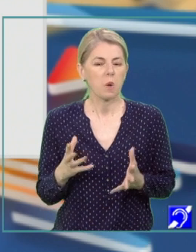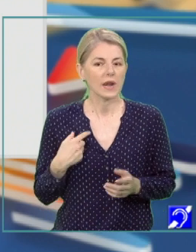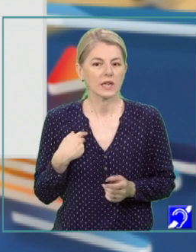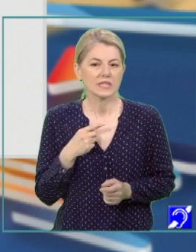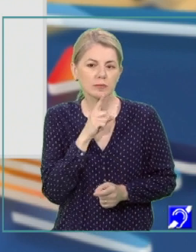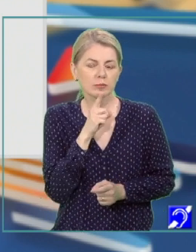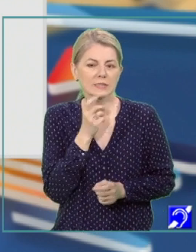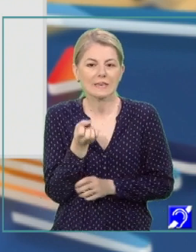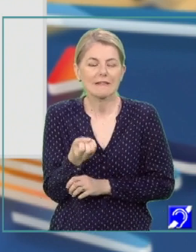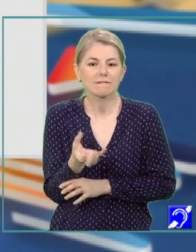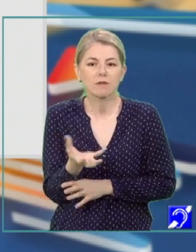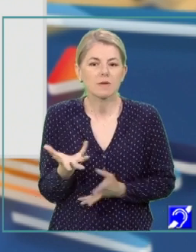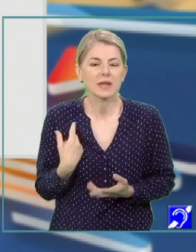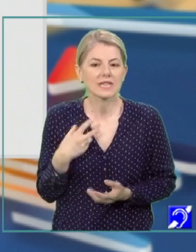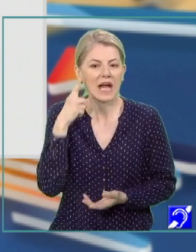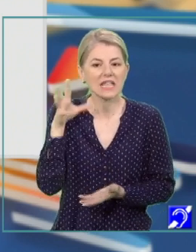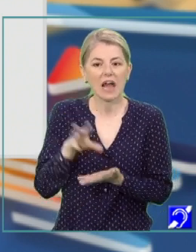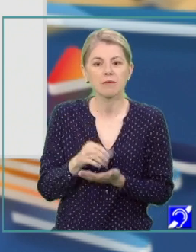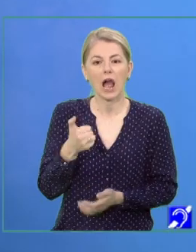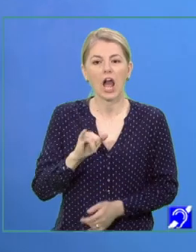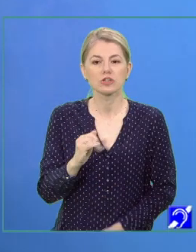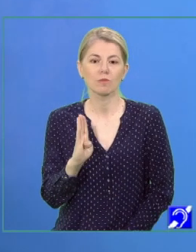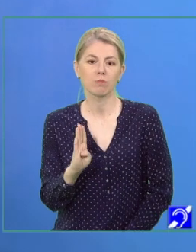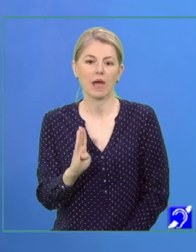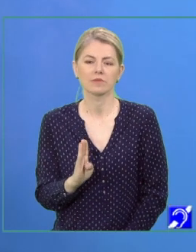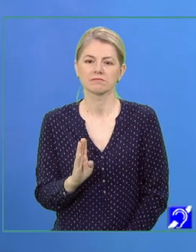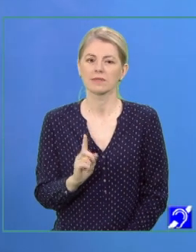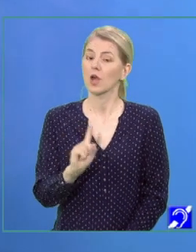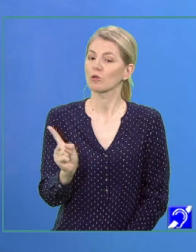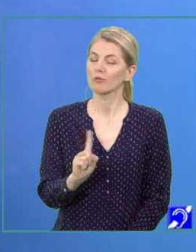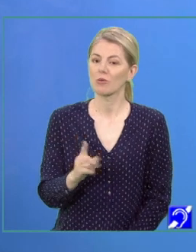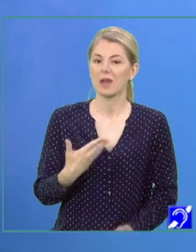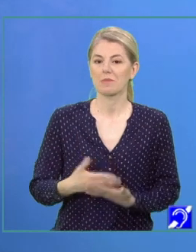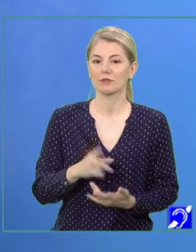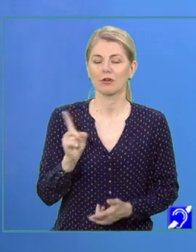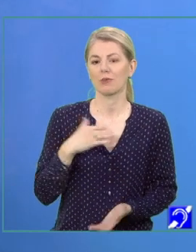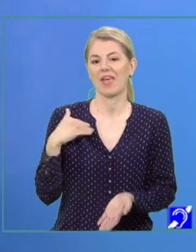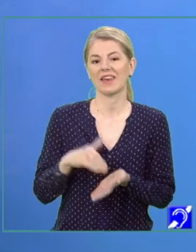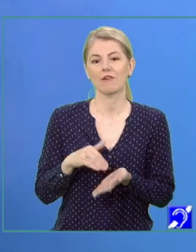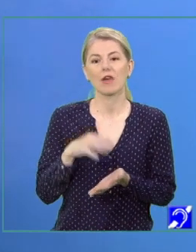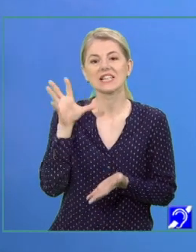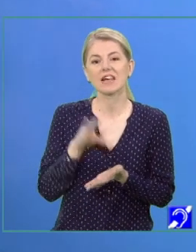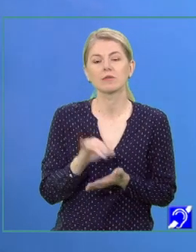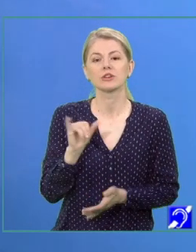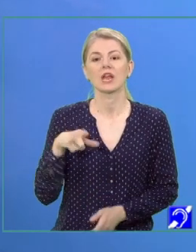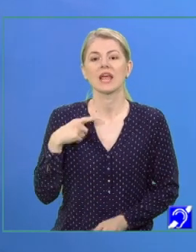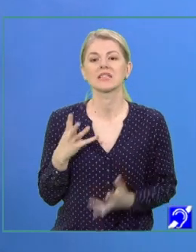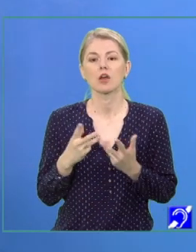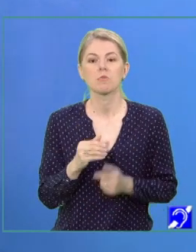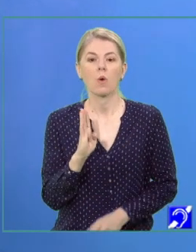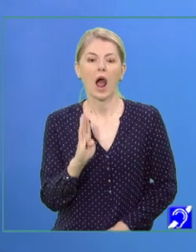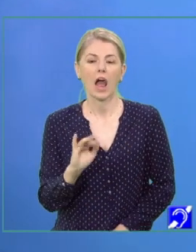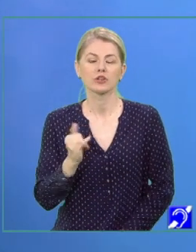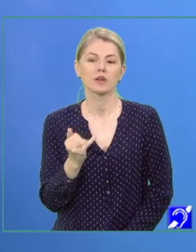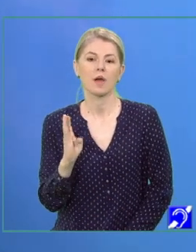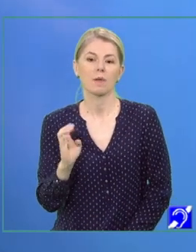prea puține informații ca să aflăm pe A și pe B? Nu, pentru că nici nu este nevoie să aflăm cine este numărul A și cine